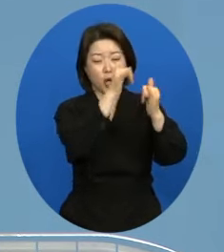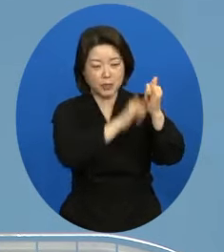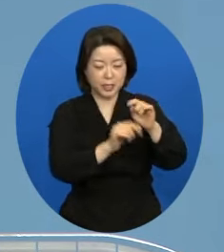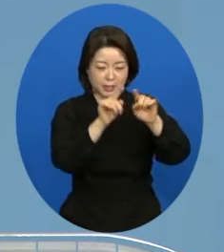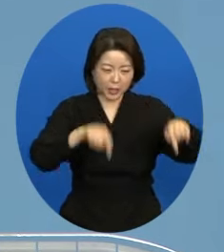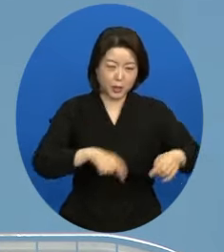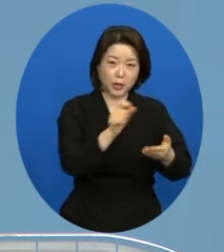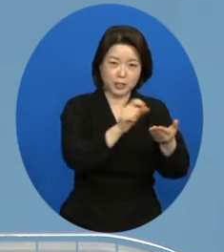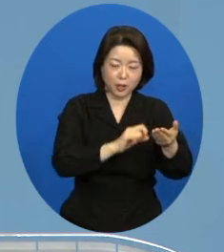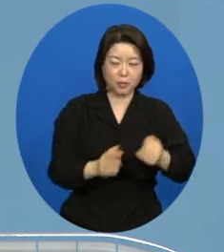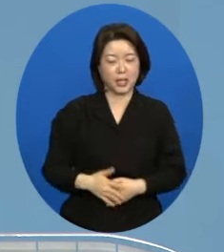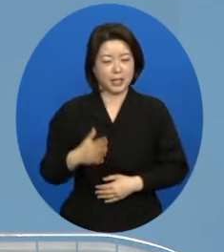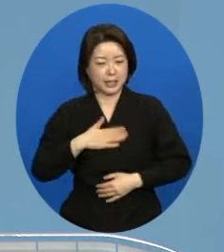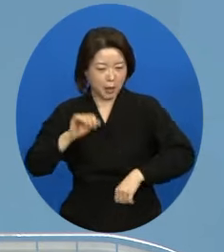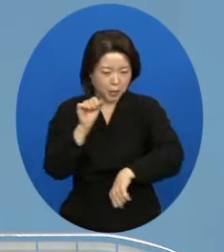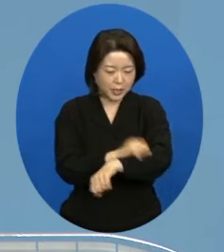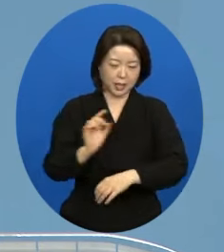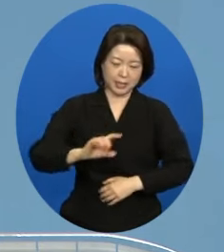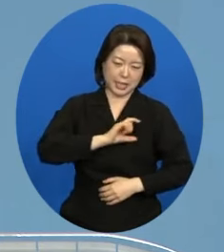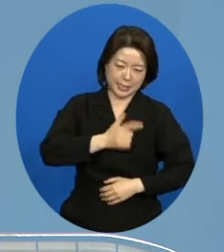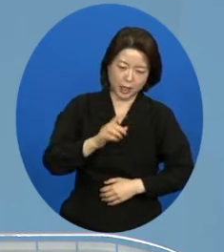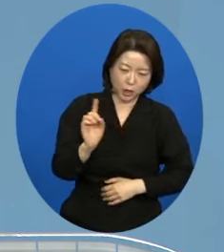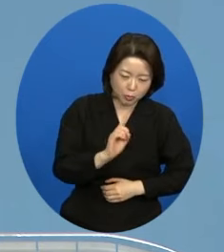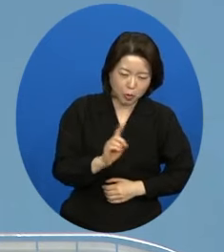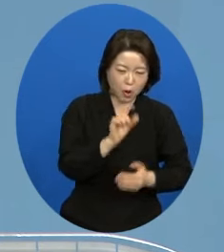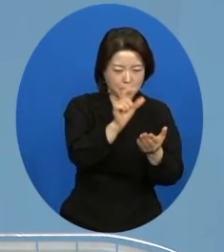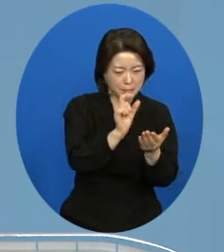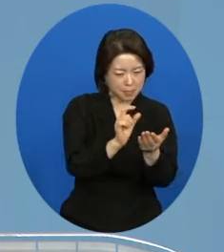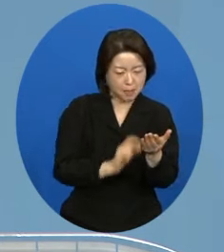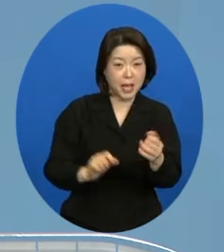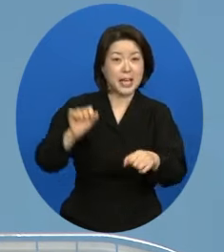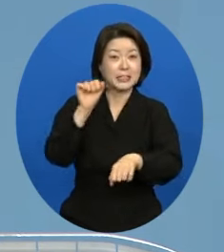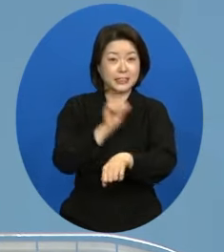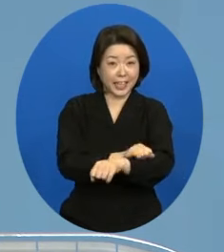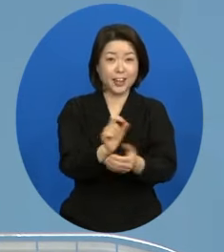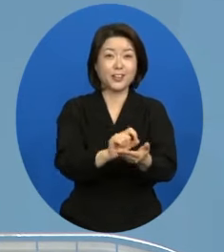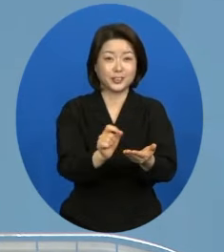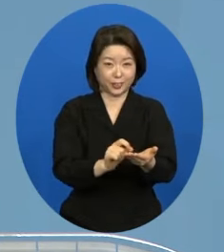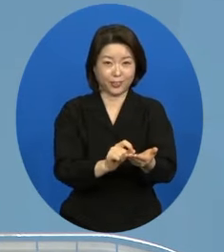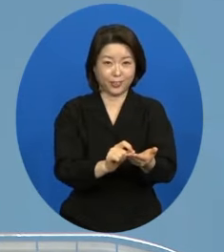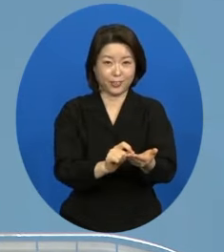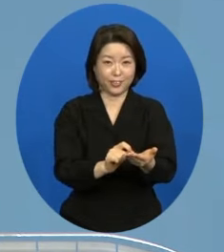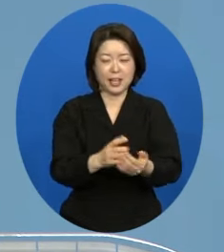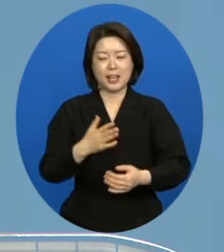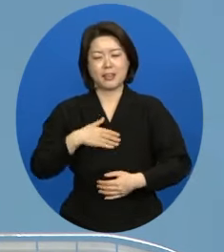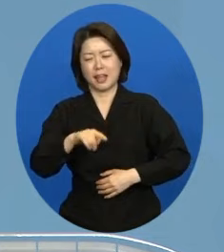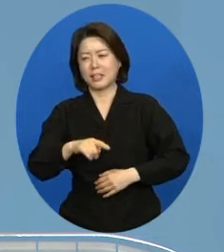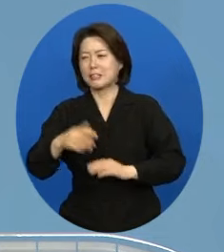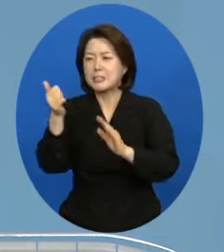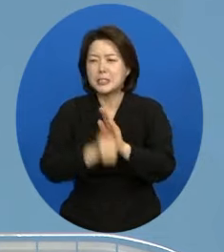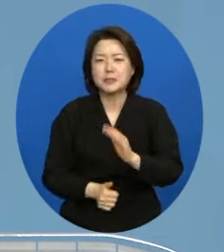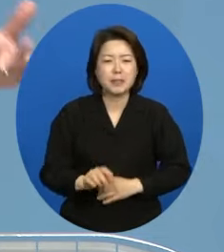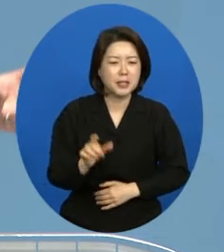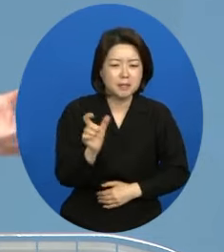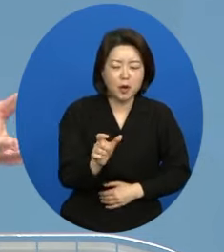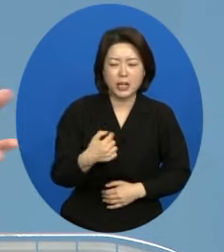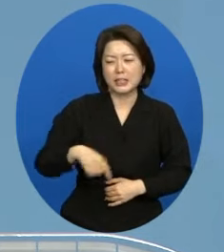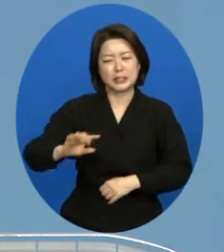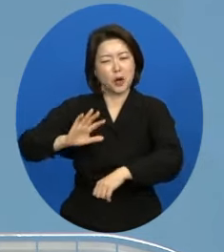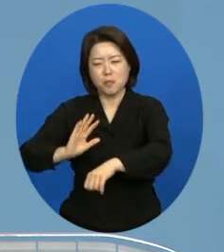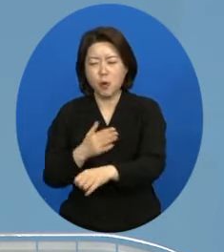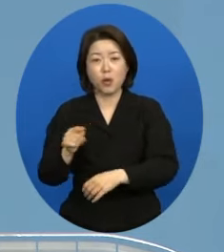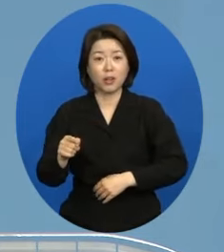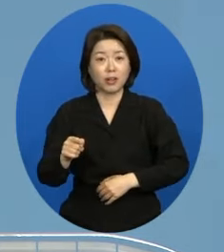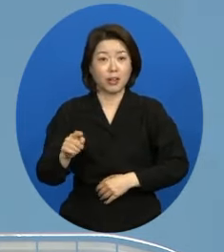있고 자기 소에서 할 때 잘한 점 위주를 쓰시죠 예 자기가 이렇게 여기에 제가 실패했습니다 아 여기는 제가 잘 못